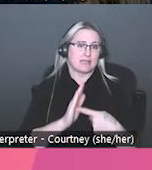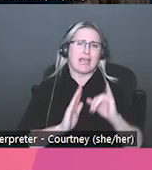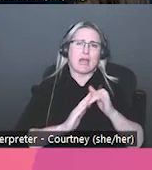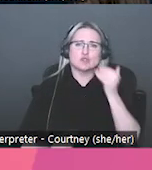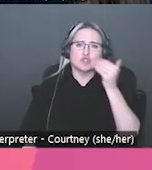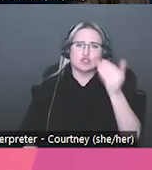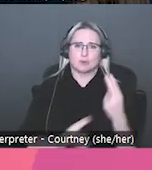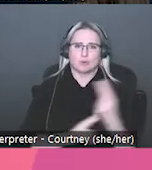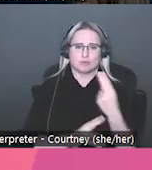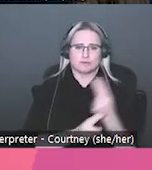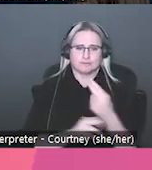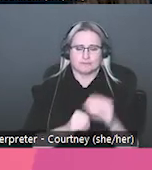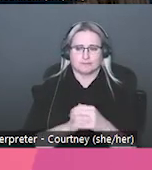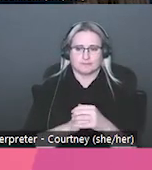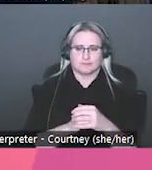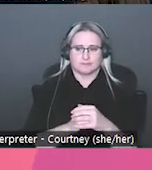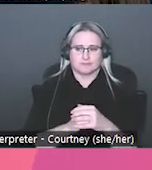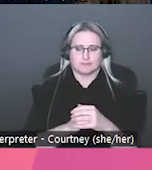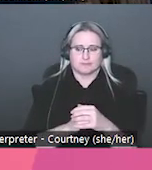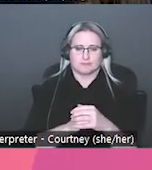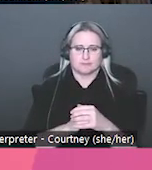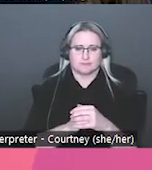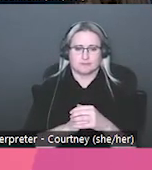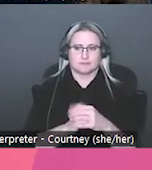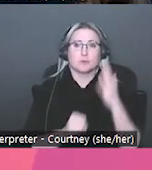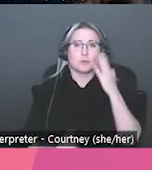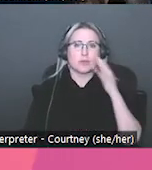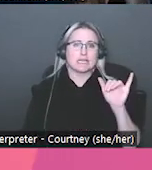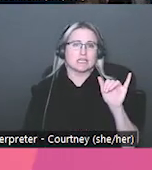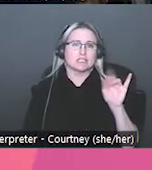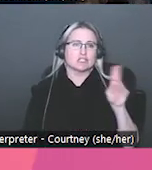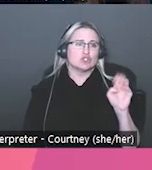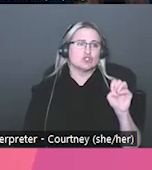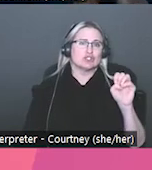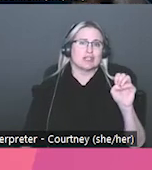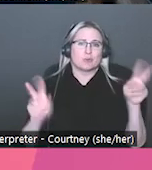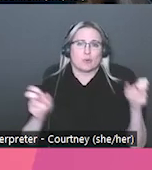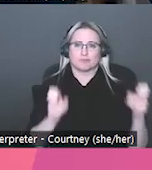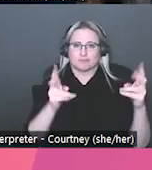vous ai dit que je vous dirais comment on humilie les gens pour qu'ils perdent du poids. Eh bien, Jane